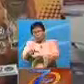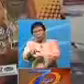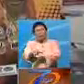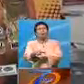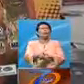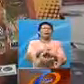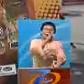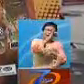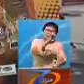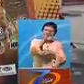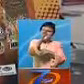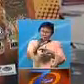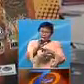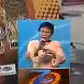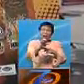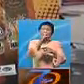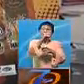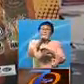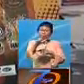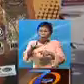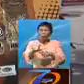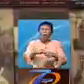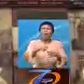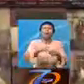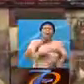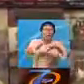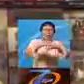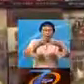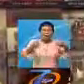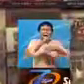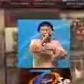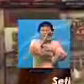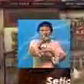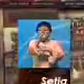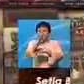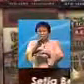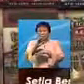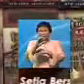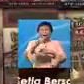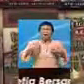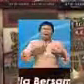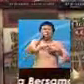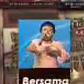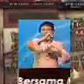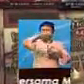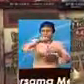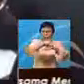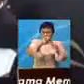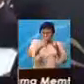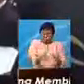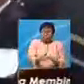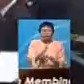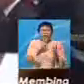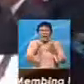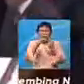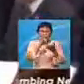ICBC mall yang merupakan platform dalam talian ICBC yang ketika ini mempunyai 30 juta pengguna Beliau